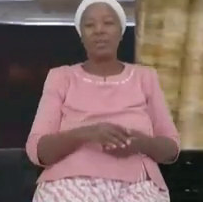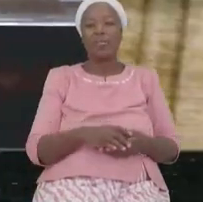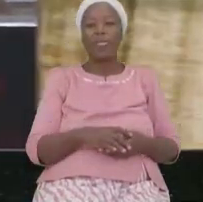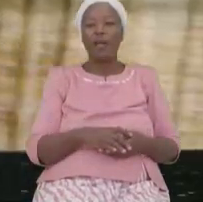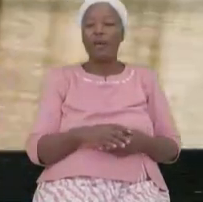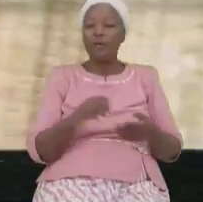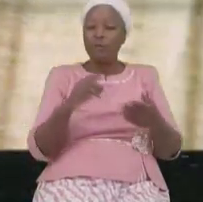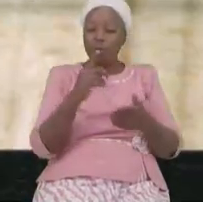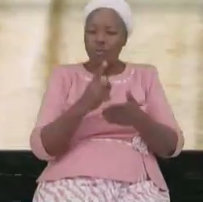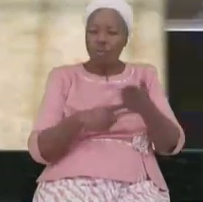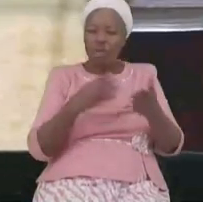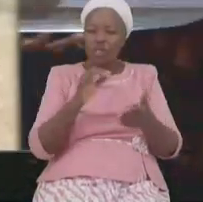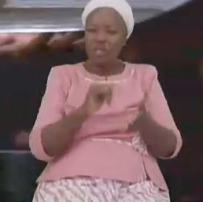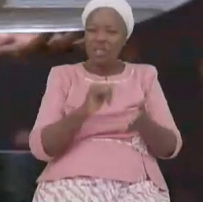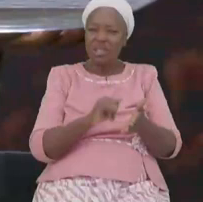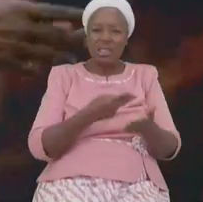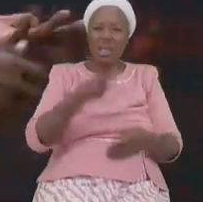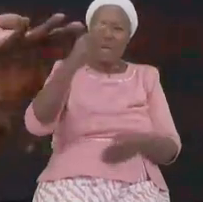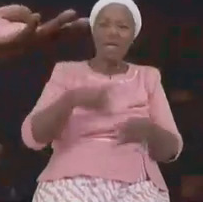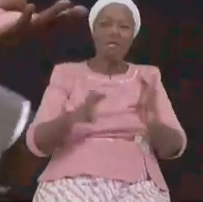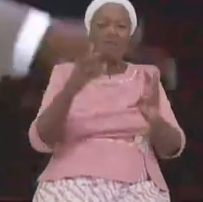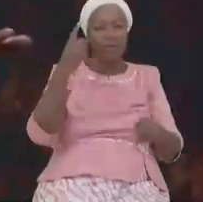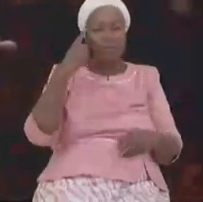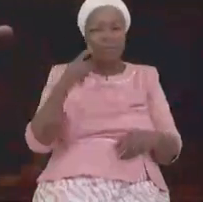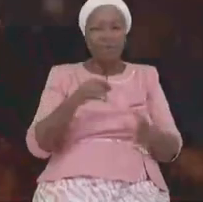Pourquoi une route? Une route, c'est que vous puissiez